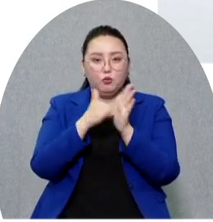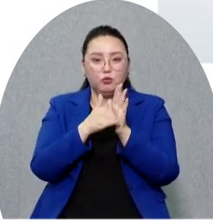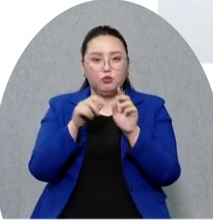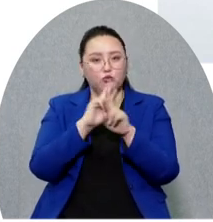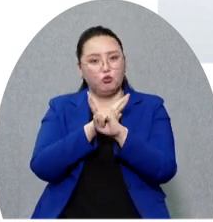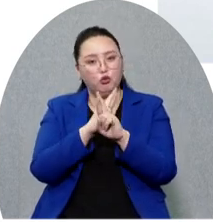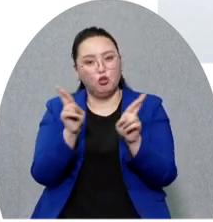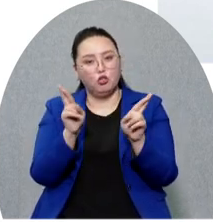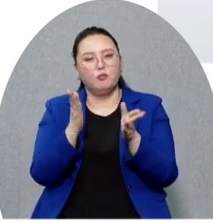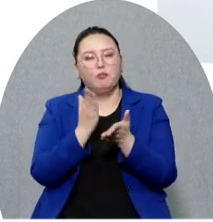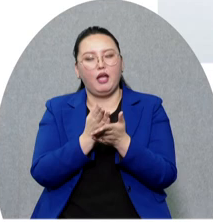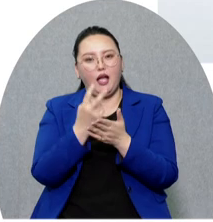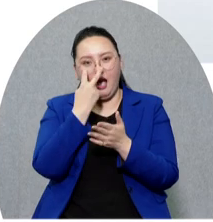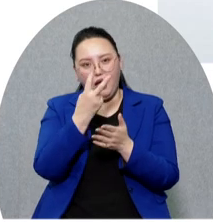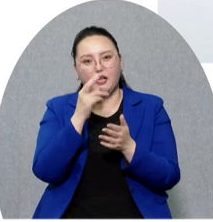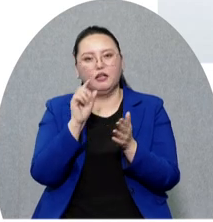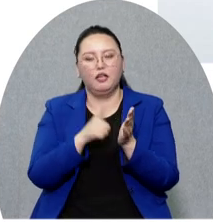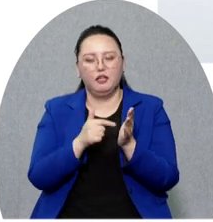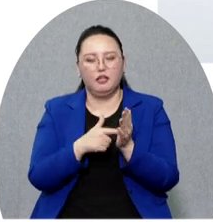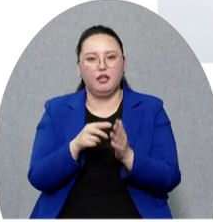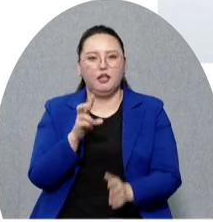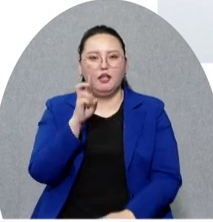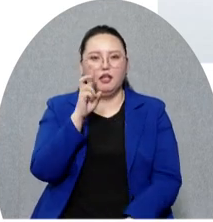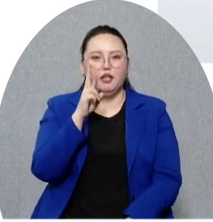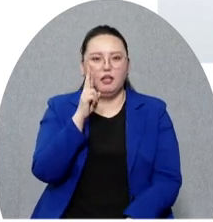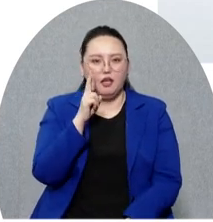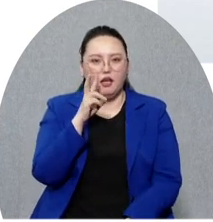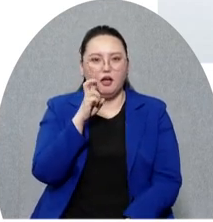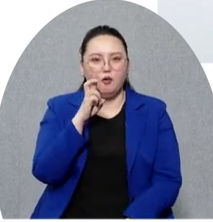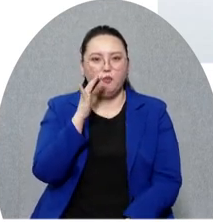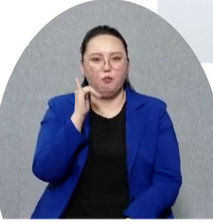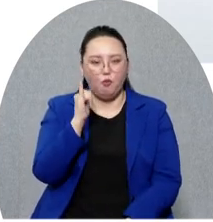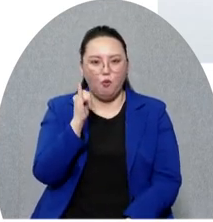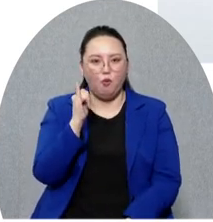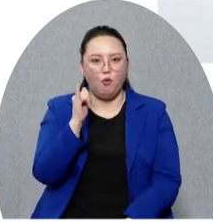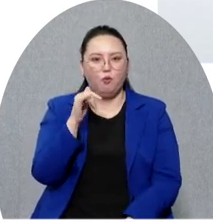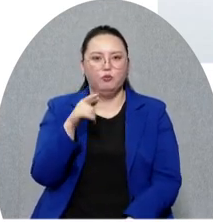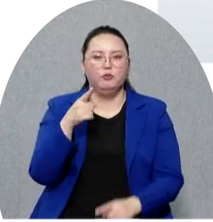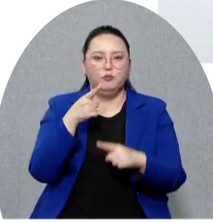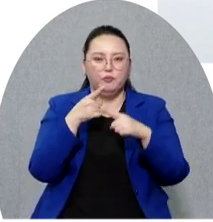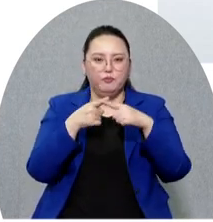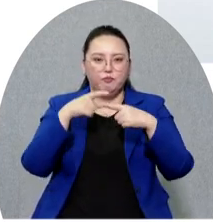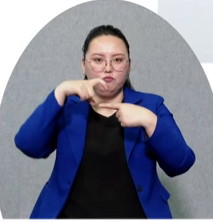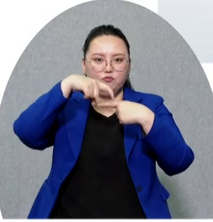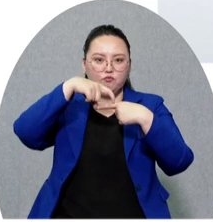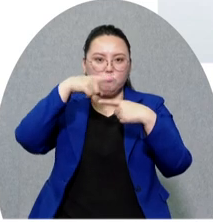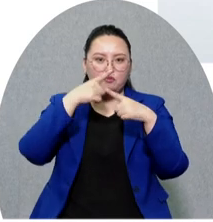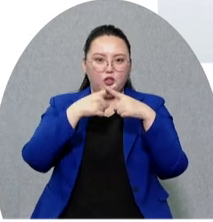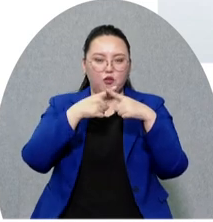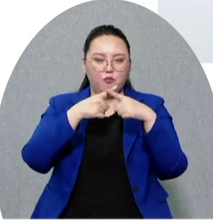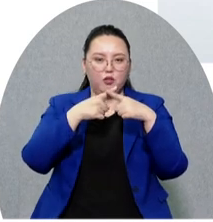санах хэрэгтэй. За ябу гэдэг үгэн дээр нөхцөлийг залгахдаа ямар холбох гүшгийн дүрм